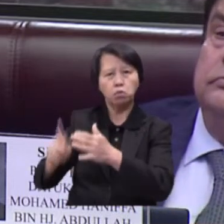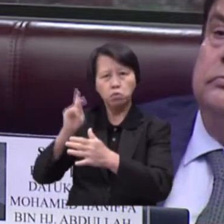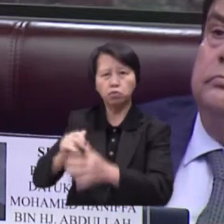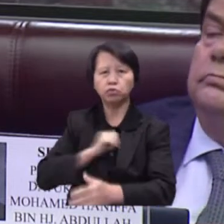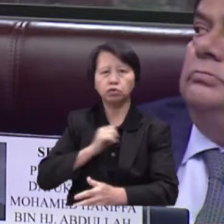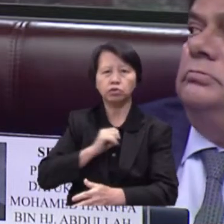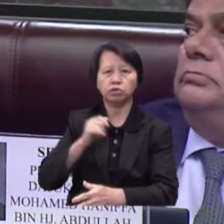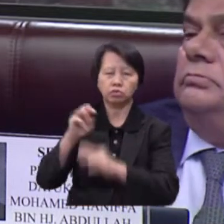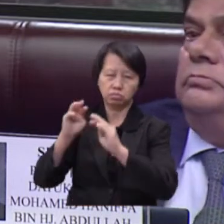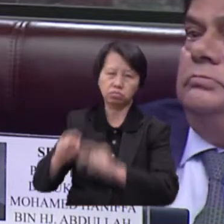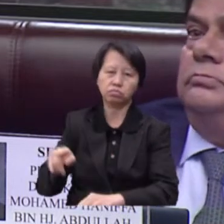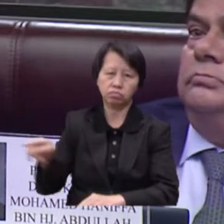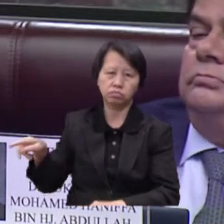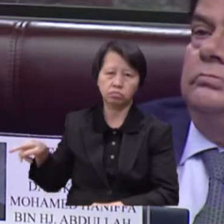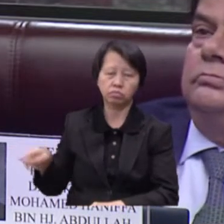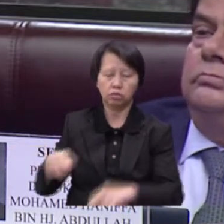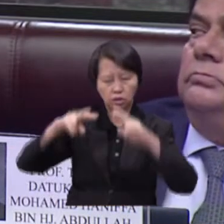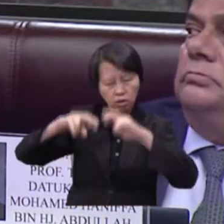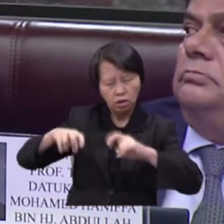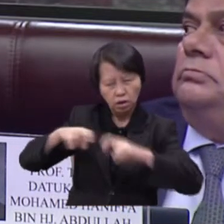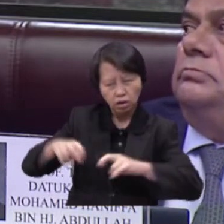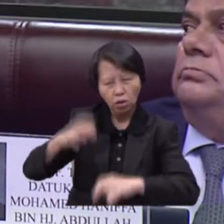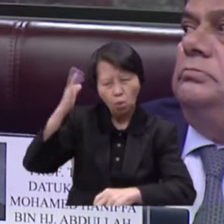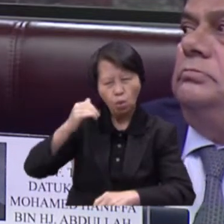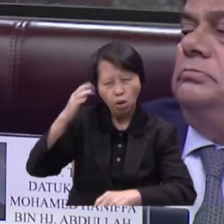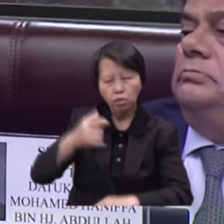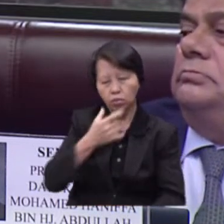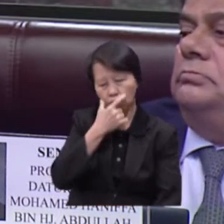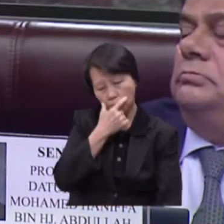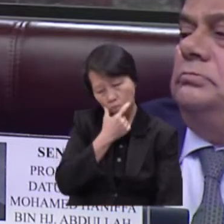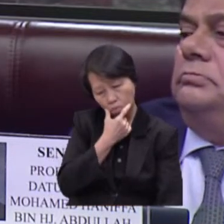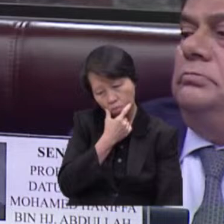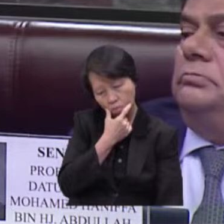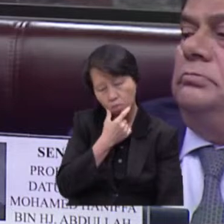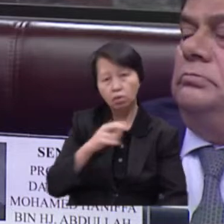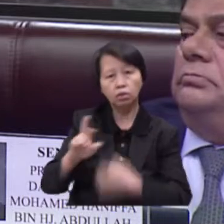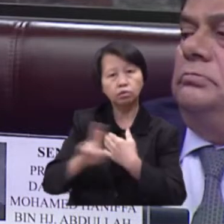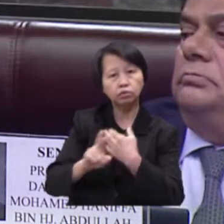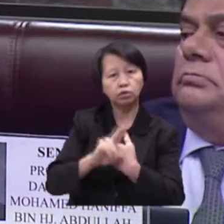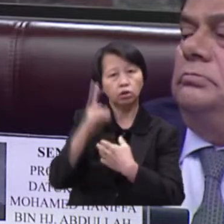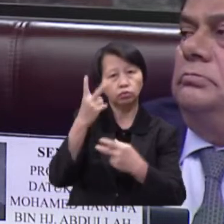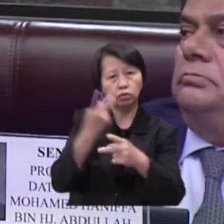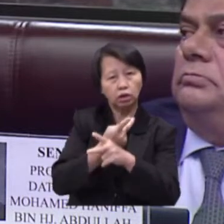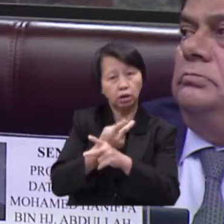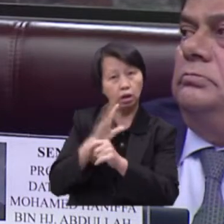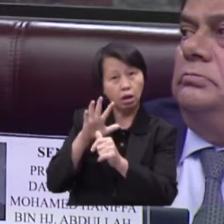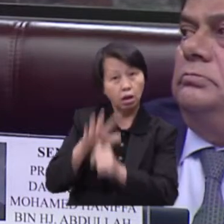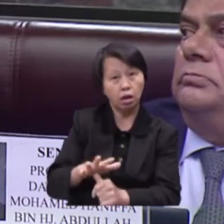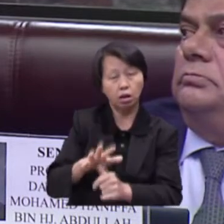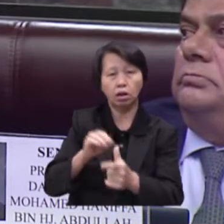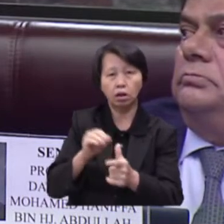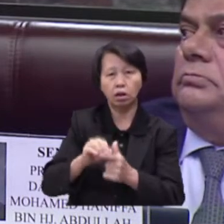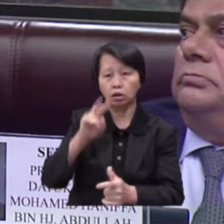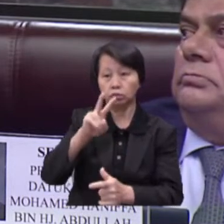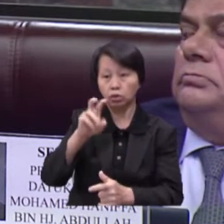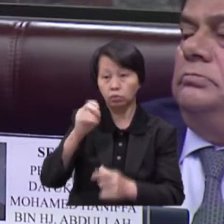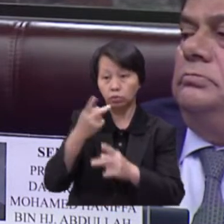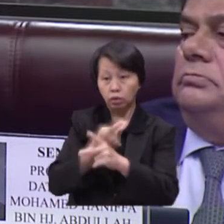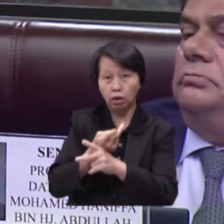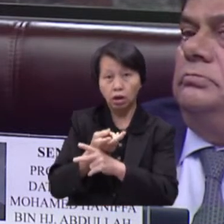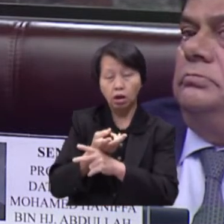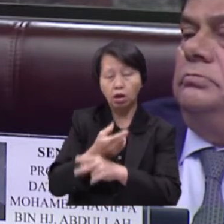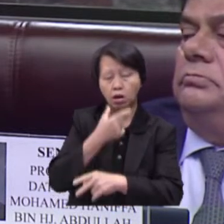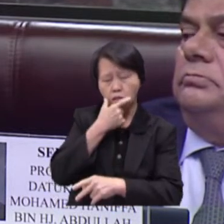kajian menunjukkan individu yang mengalami kebohongan berisi kedua kali ganda ataupun 20 kali